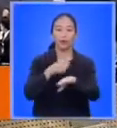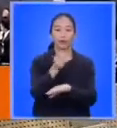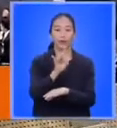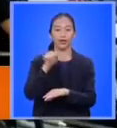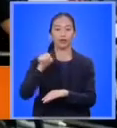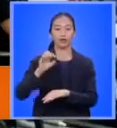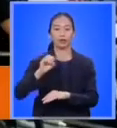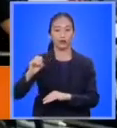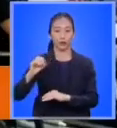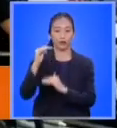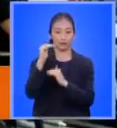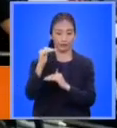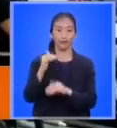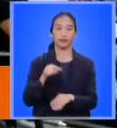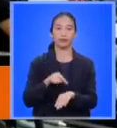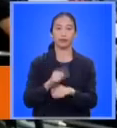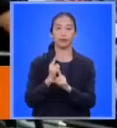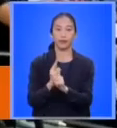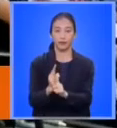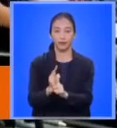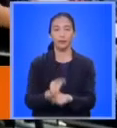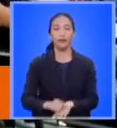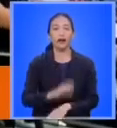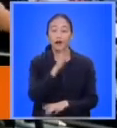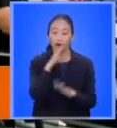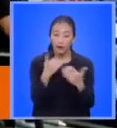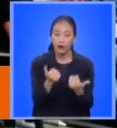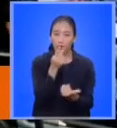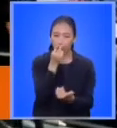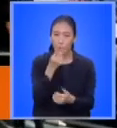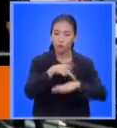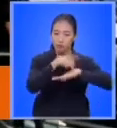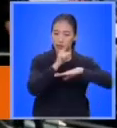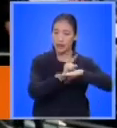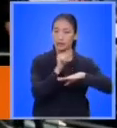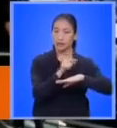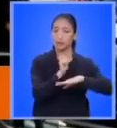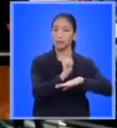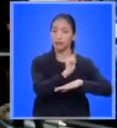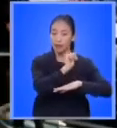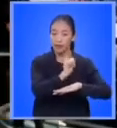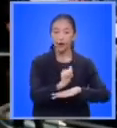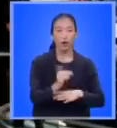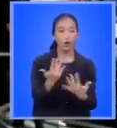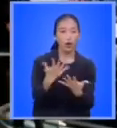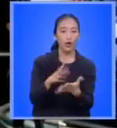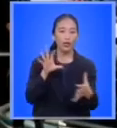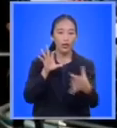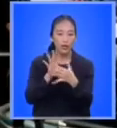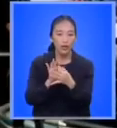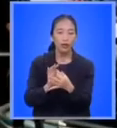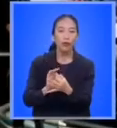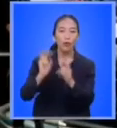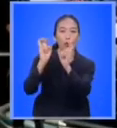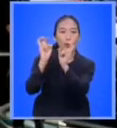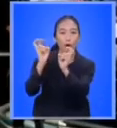ดครับครับโดยหลังจากนี้ก็จะต้องติดตามนะครับว่าประธานสภาผู้แทนราษฎรจะมีการบรรจุยติการเปิดอภิปรายไม่